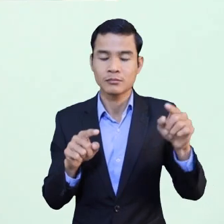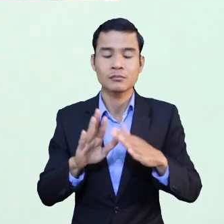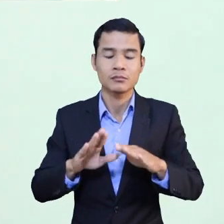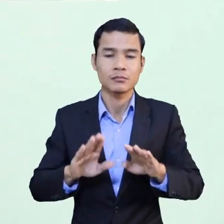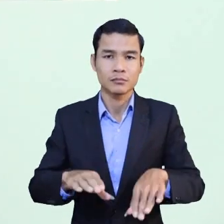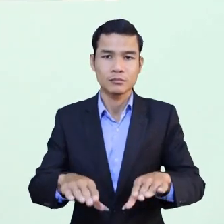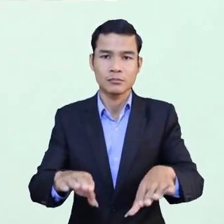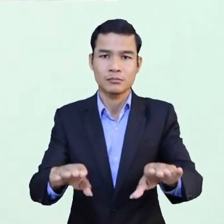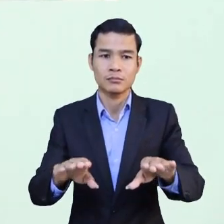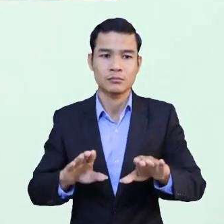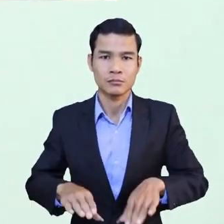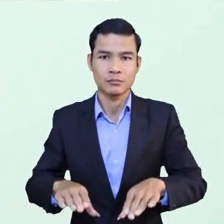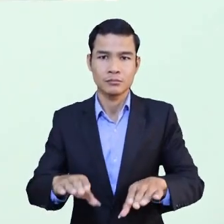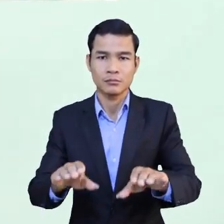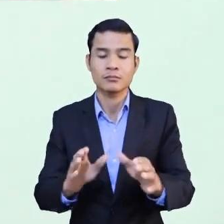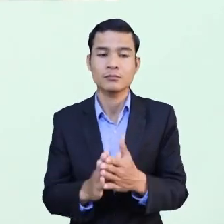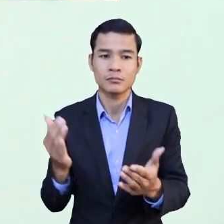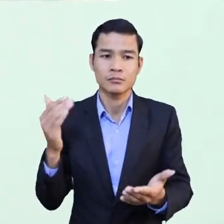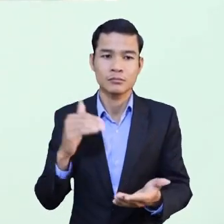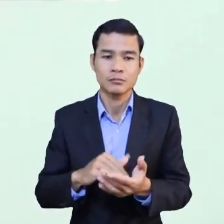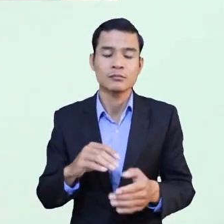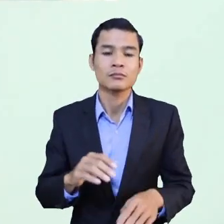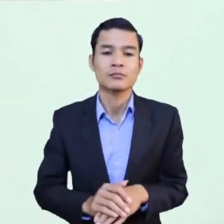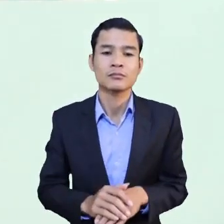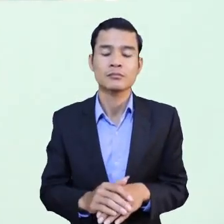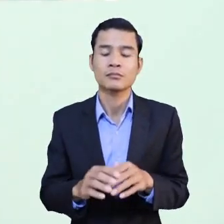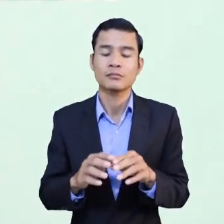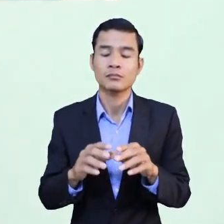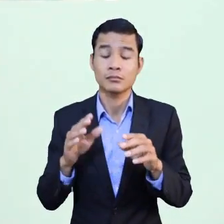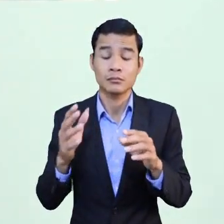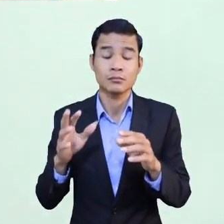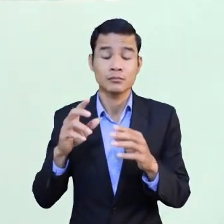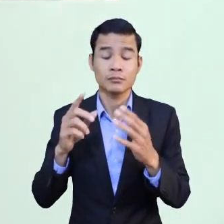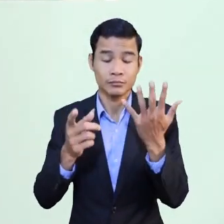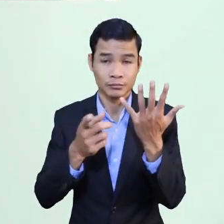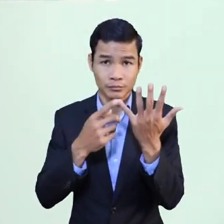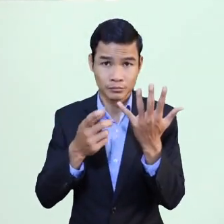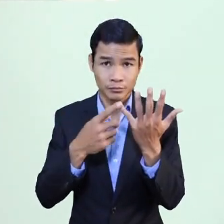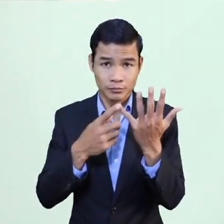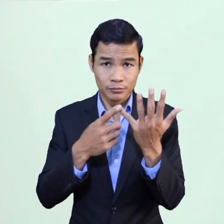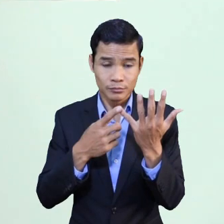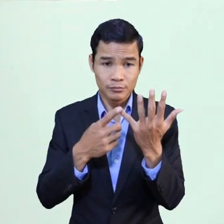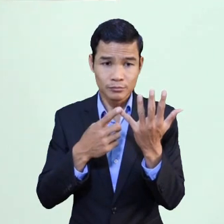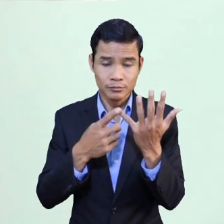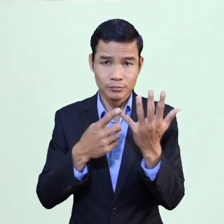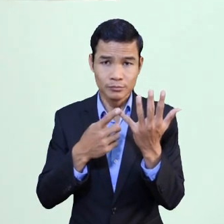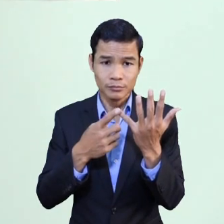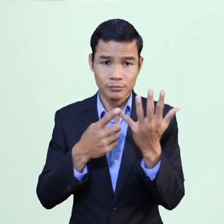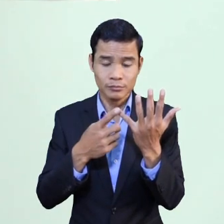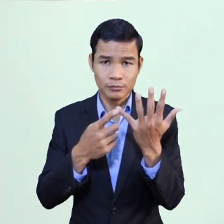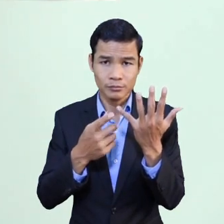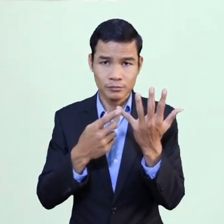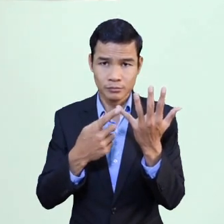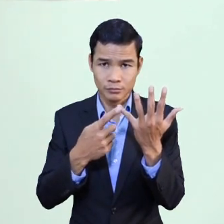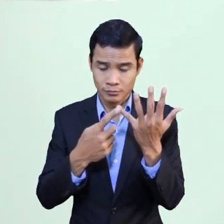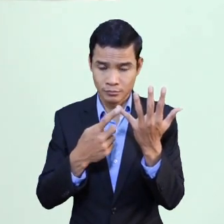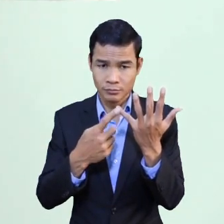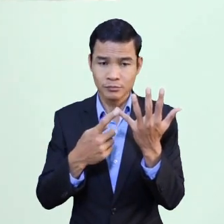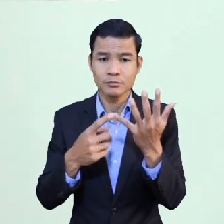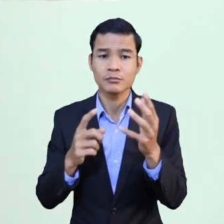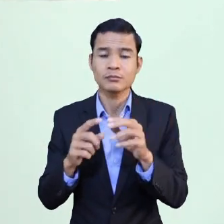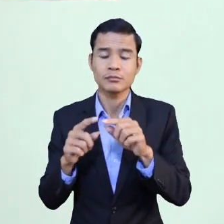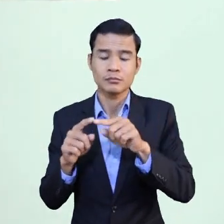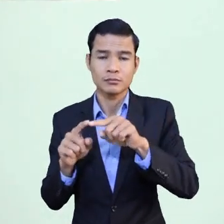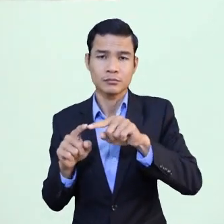ដេចាម្ដងទៀតណាអ្នកគ្រូដាក់ចង្អុលដៃឲ្យចំស្រៈអេ